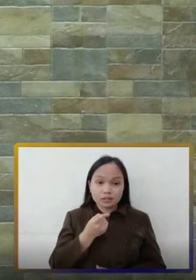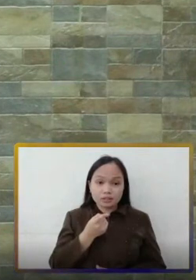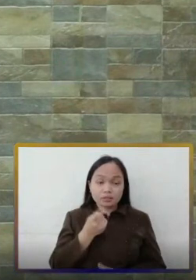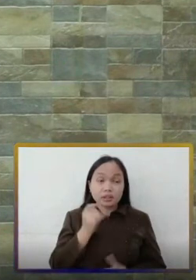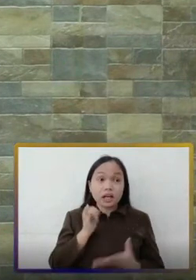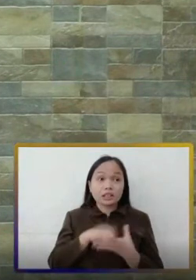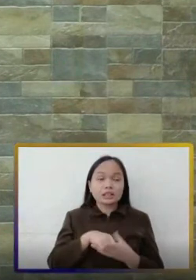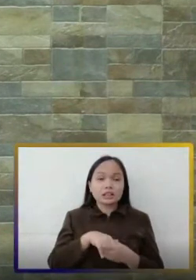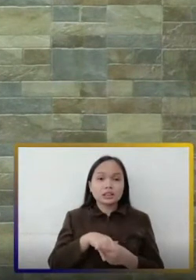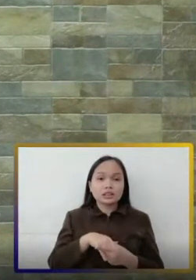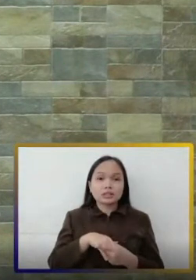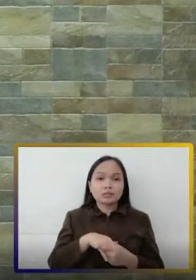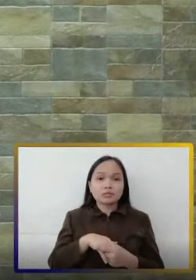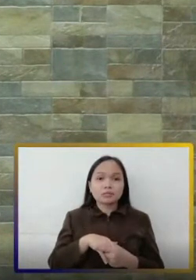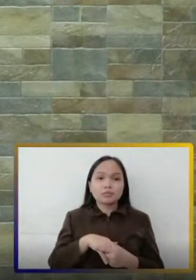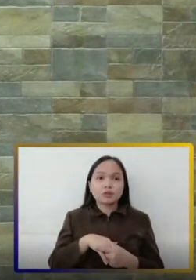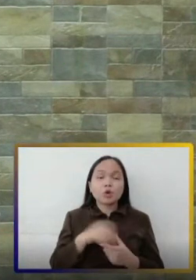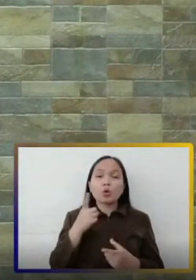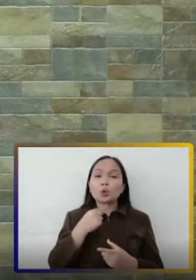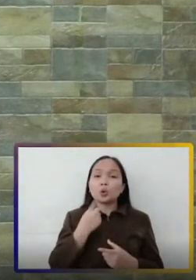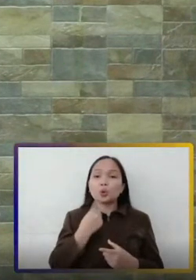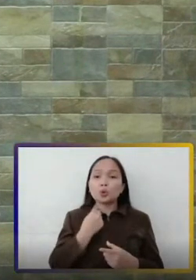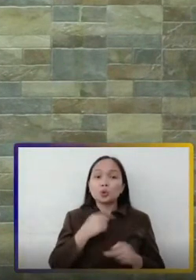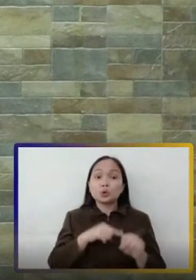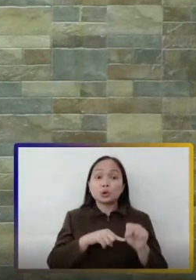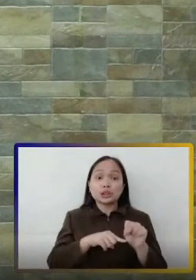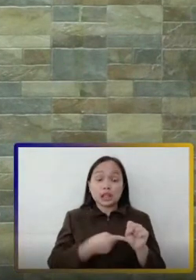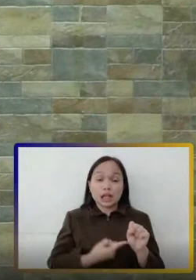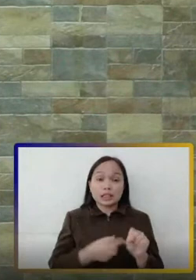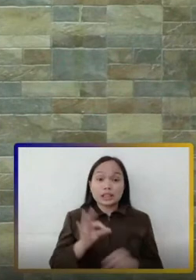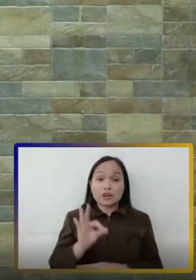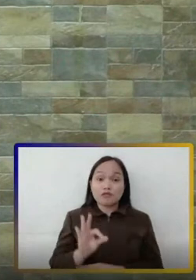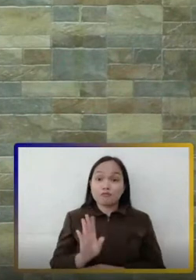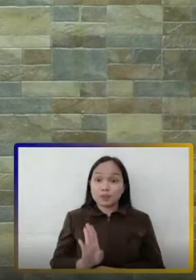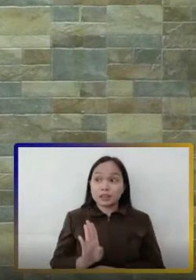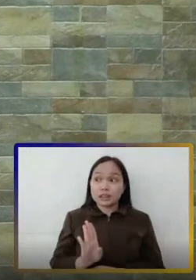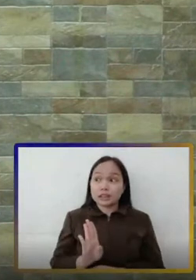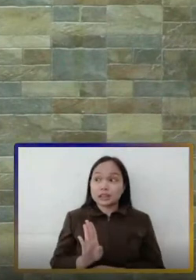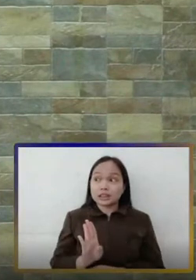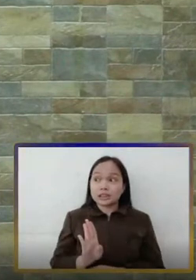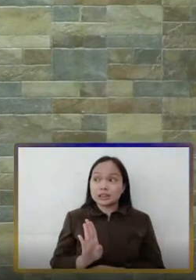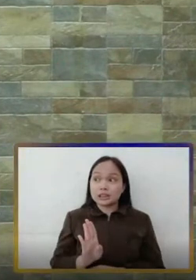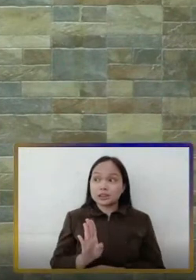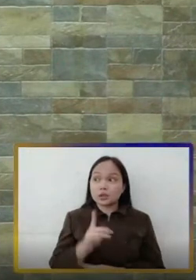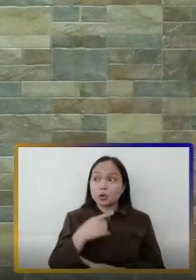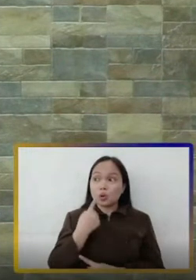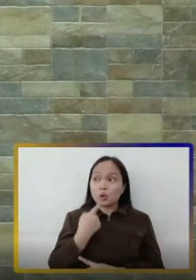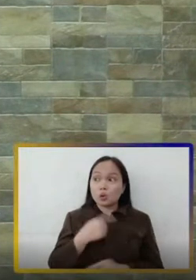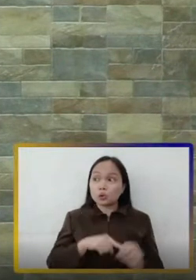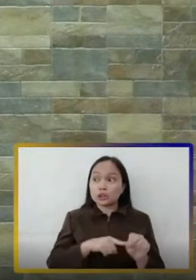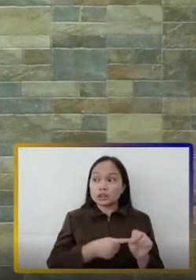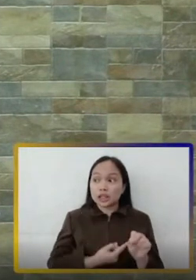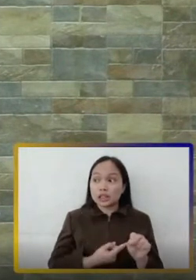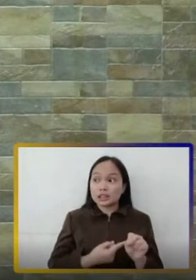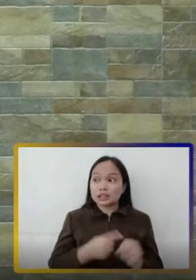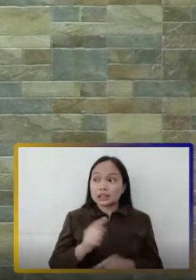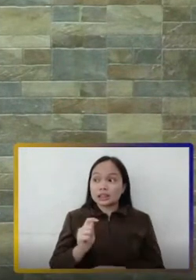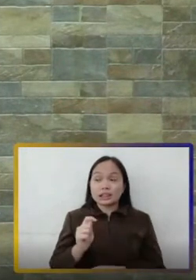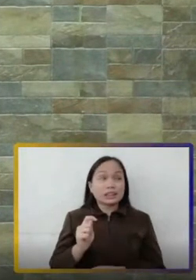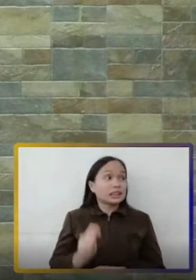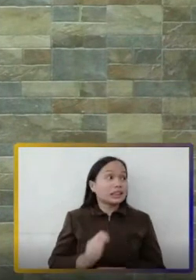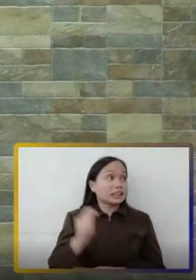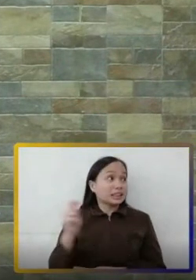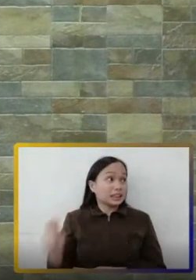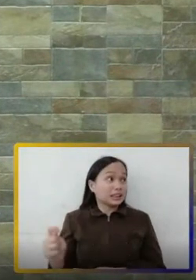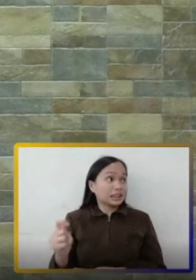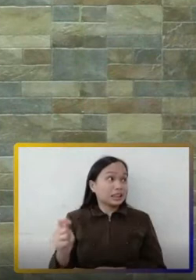na yung pasimuno ng Facebook, pasimuno ng TikTok,